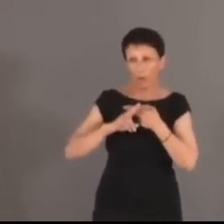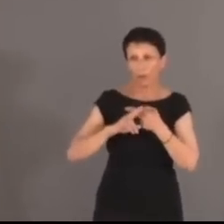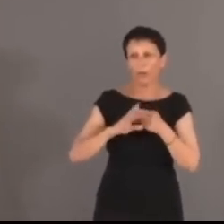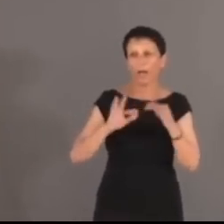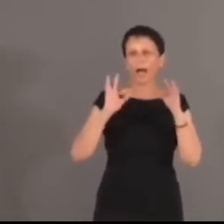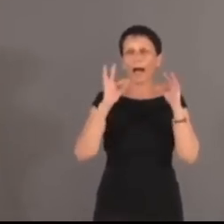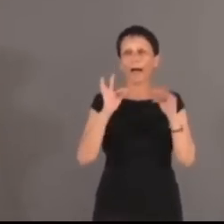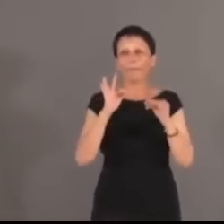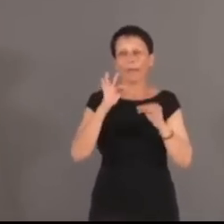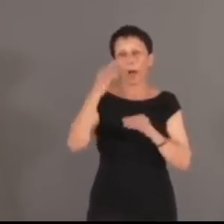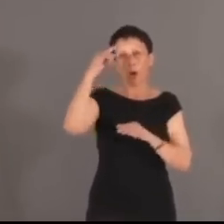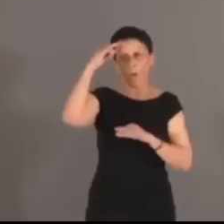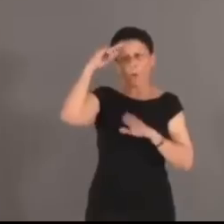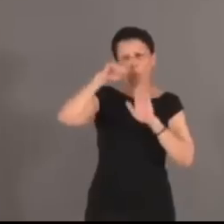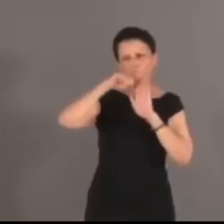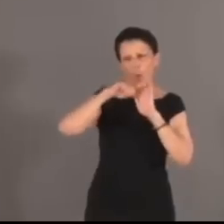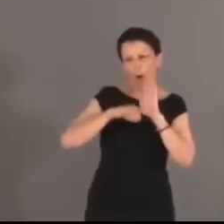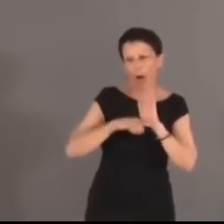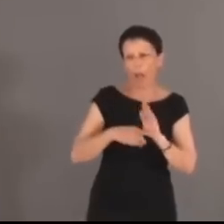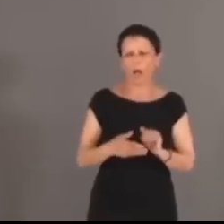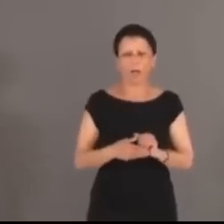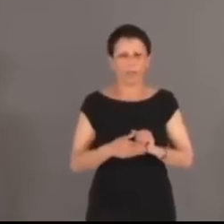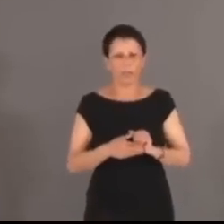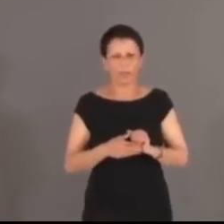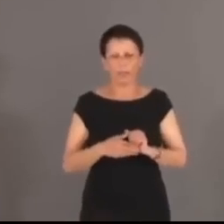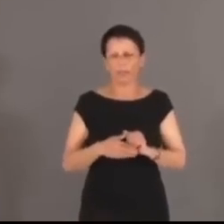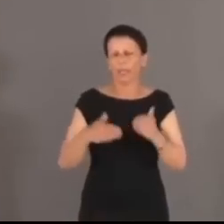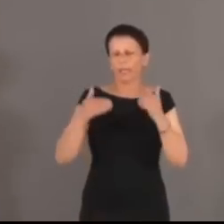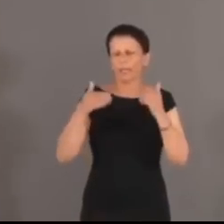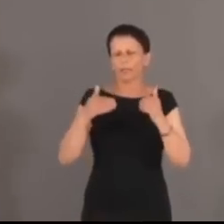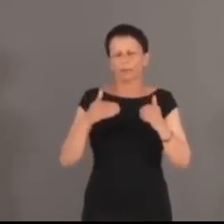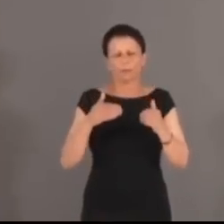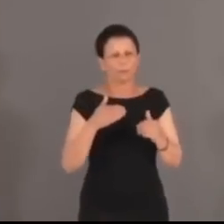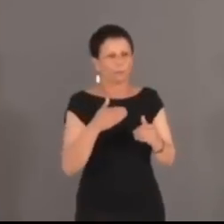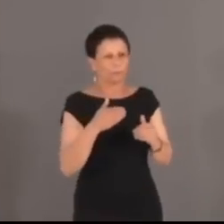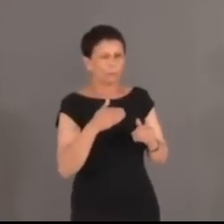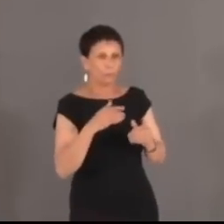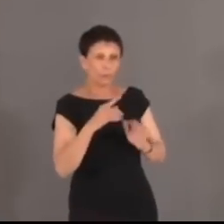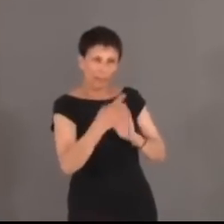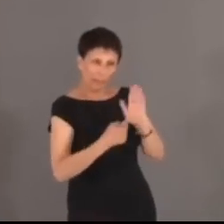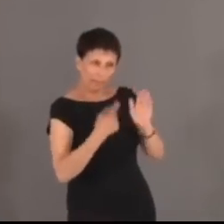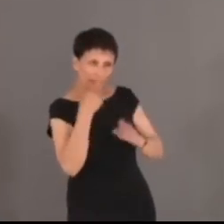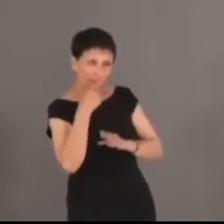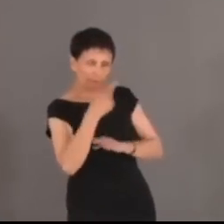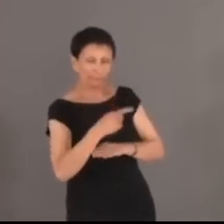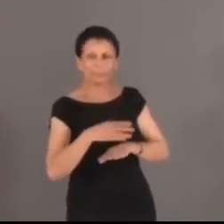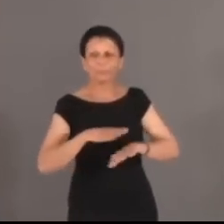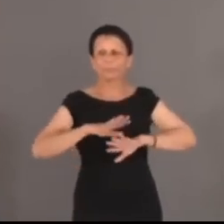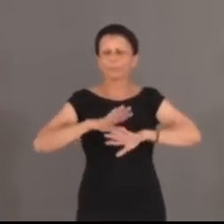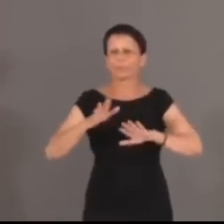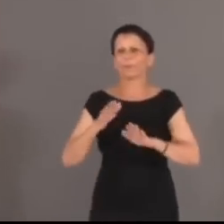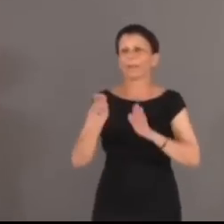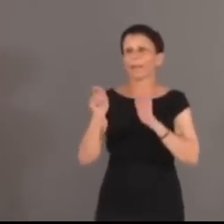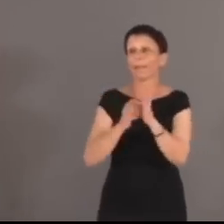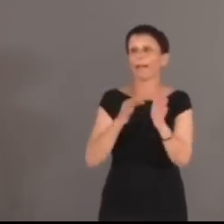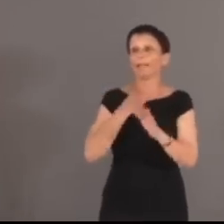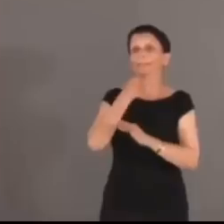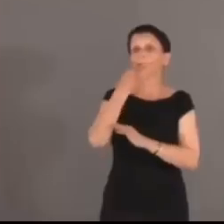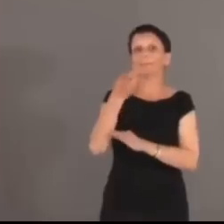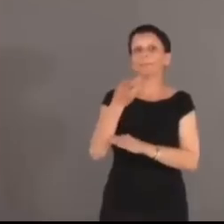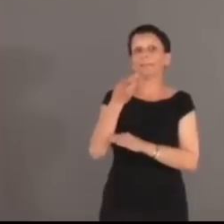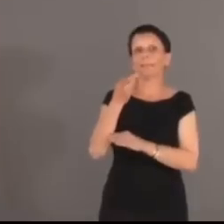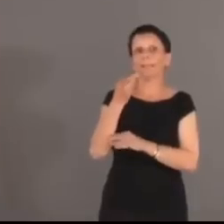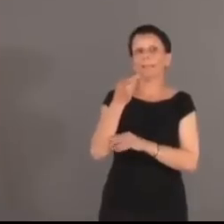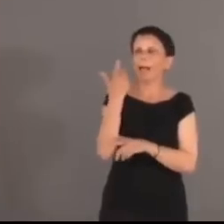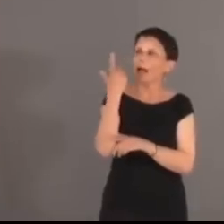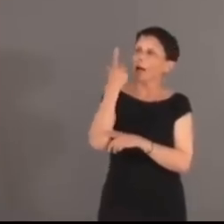dose de moraline. Vous ne cessez de faire la leçon. Je vous la ferai l'injection. Et quand j'exprime ces vacances au bled, je ne suis